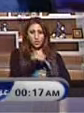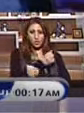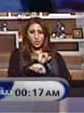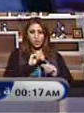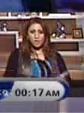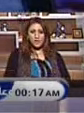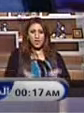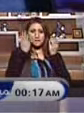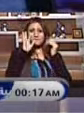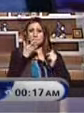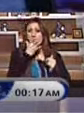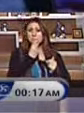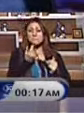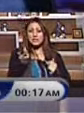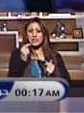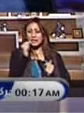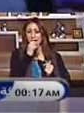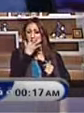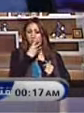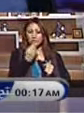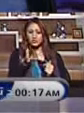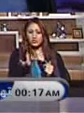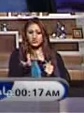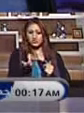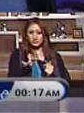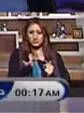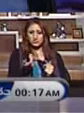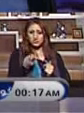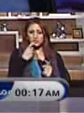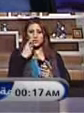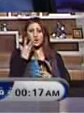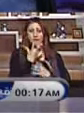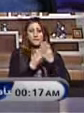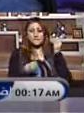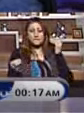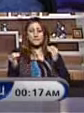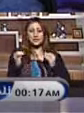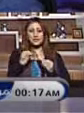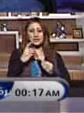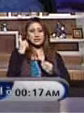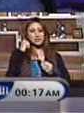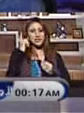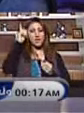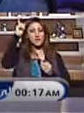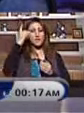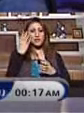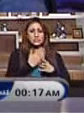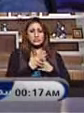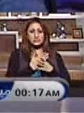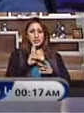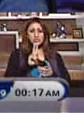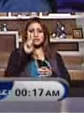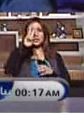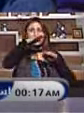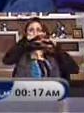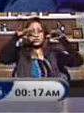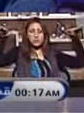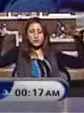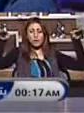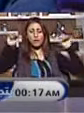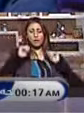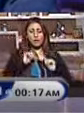قال من هذه قال هذه التي خوله بنت ثعلبه التي سمع الله شكات من فوق سبع سماوات قال سمع الله